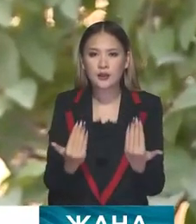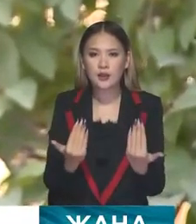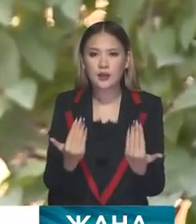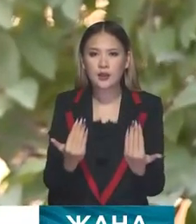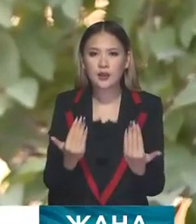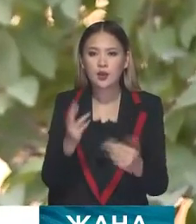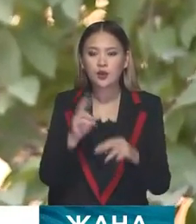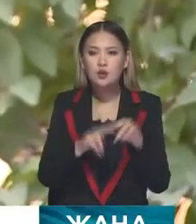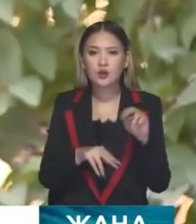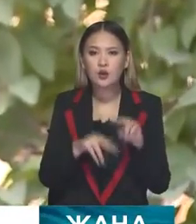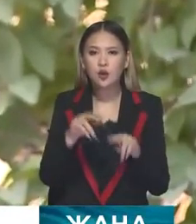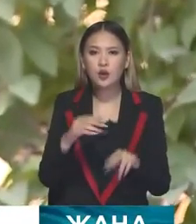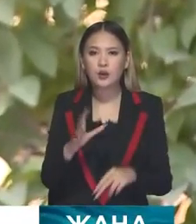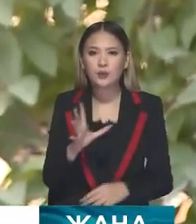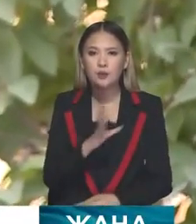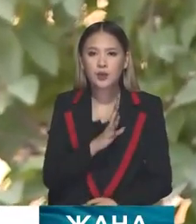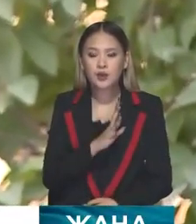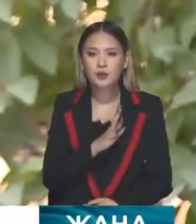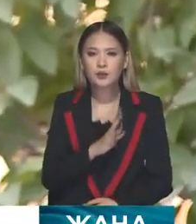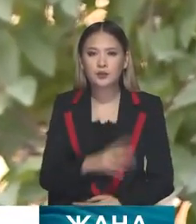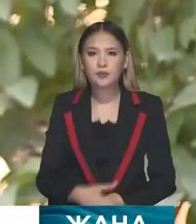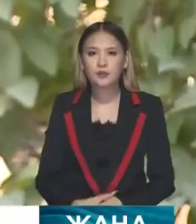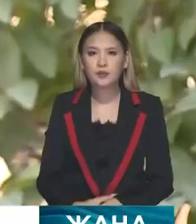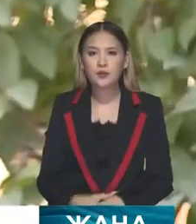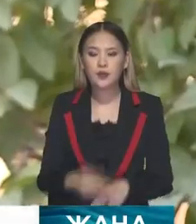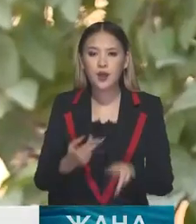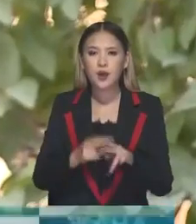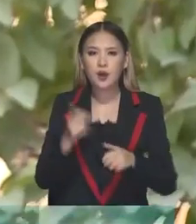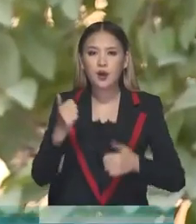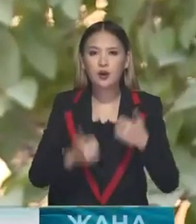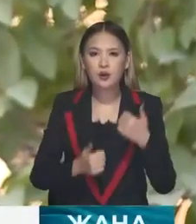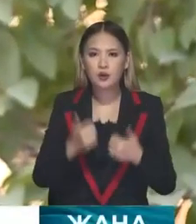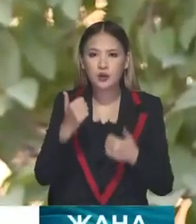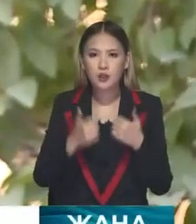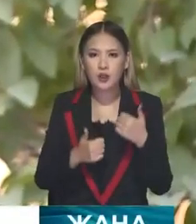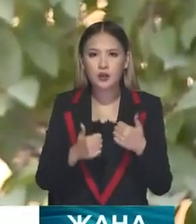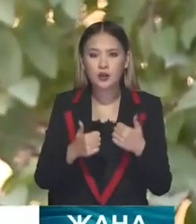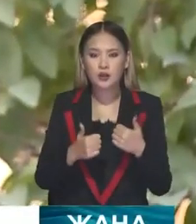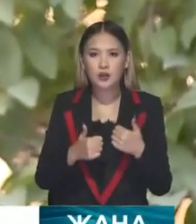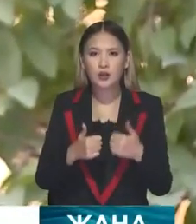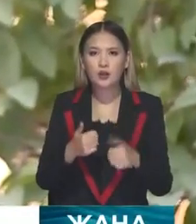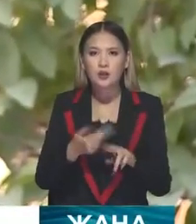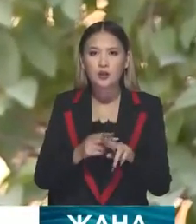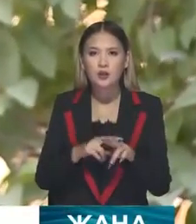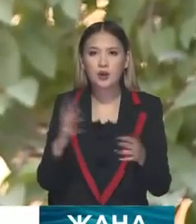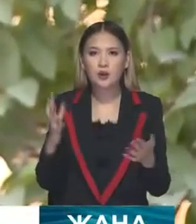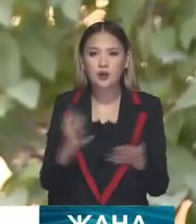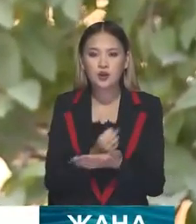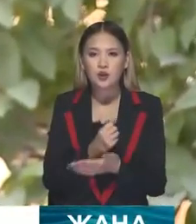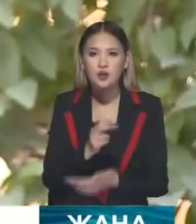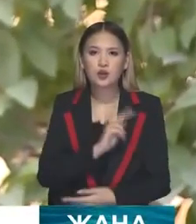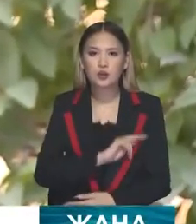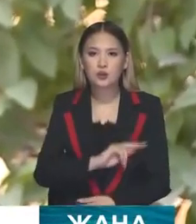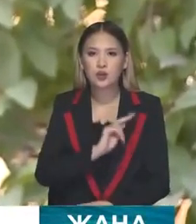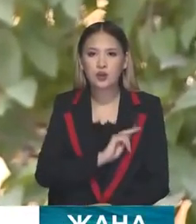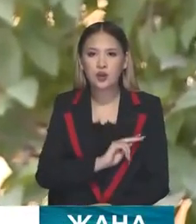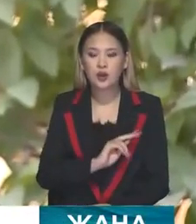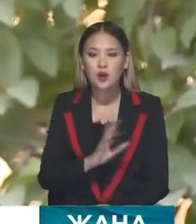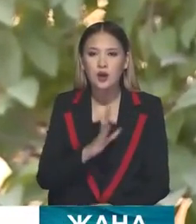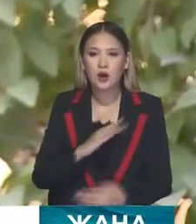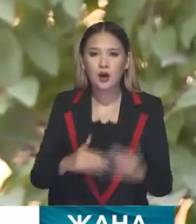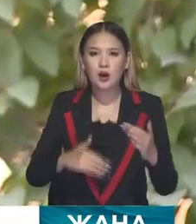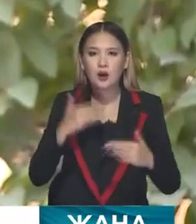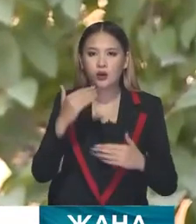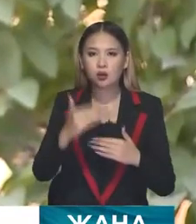Югдорстрой мердігер мекемесі сол конкурстан ұтып шықты, жұмыстарын алдағы уақытта